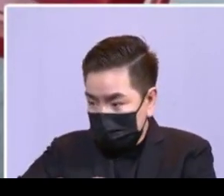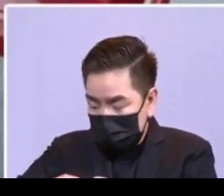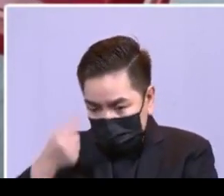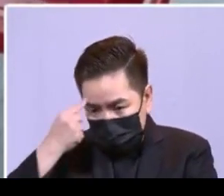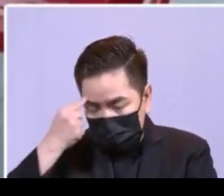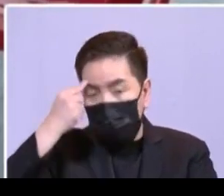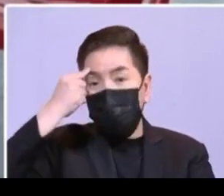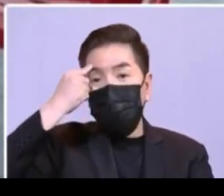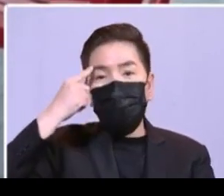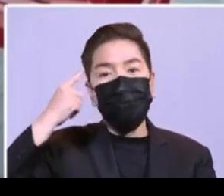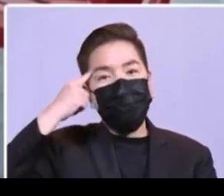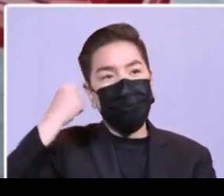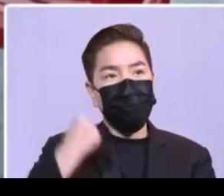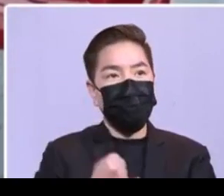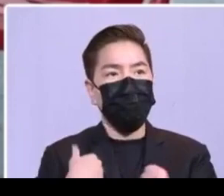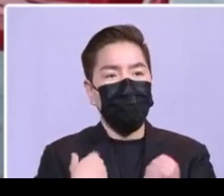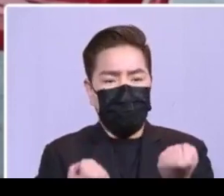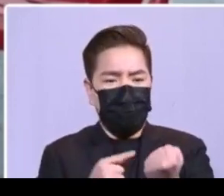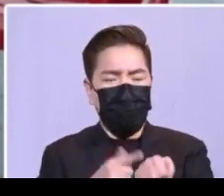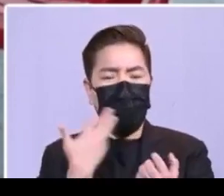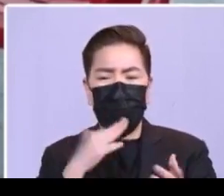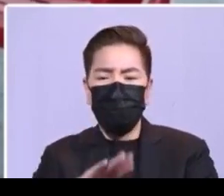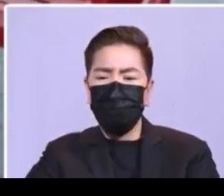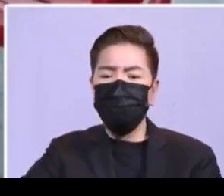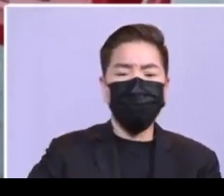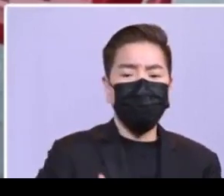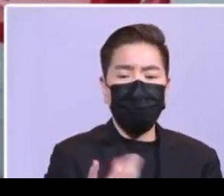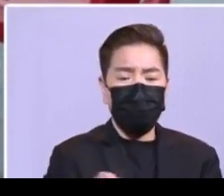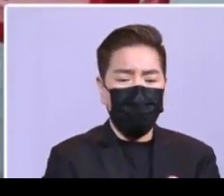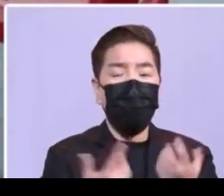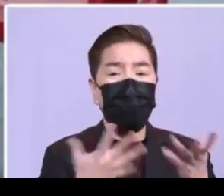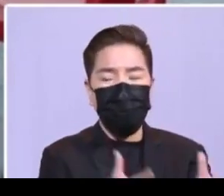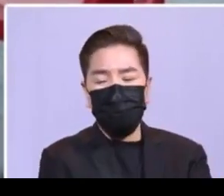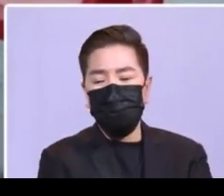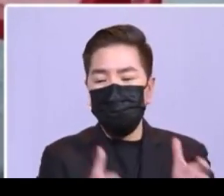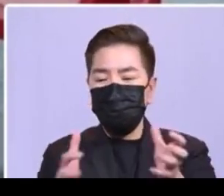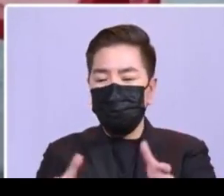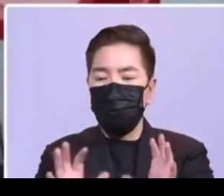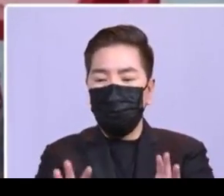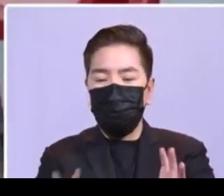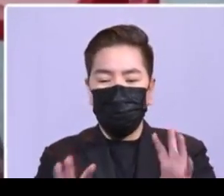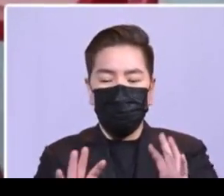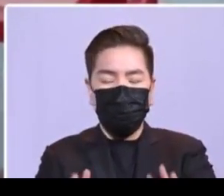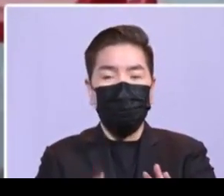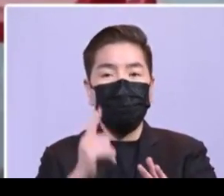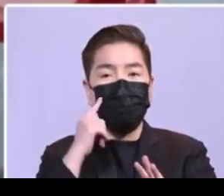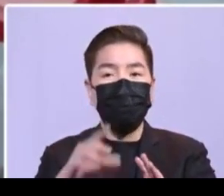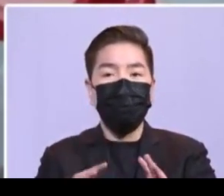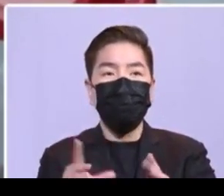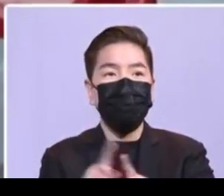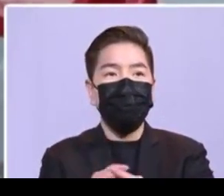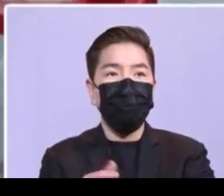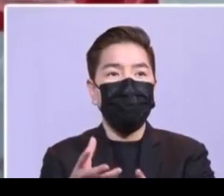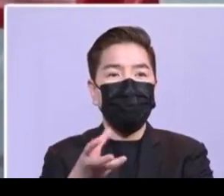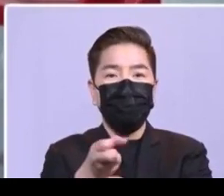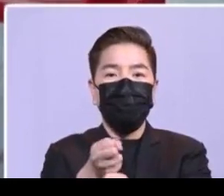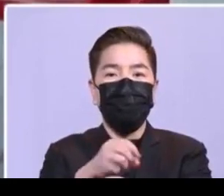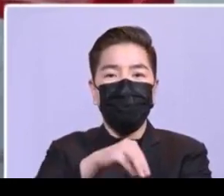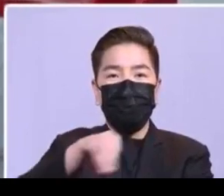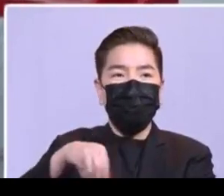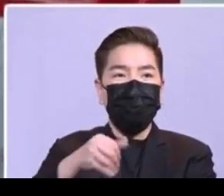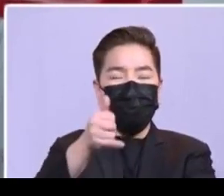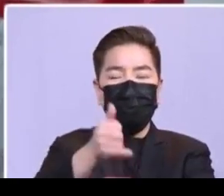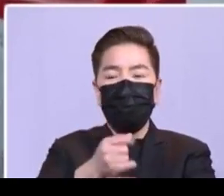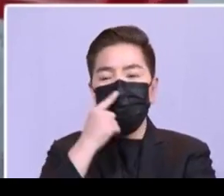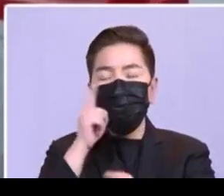นั่นขึ้นมาพอดีเรามีรถที่มันเกิดอุบัติเหตุมาแล้วอะค่ะก็เลยเอามาตั้งทำไอ้นี่ไ